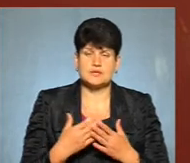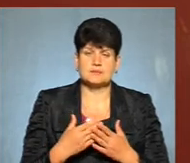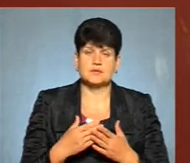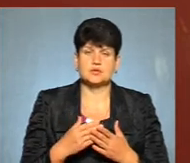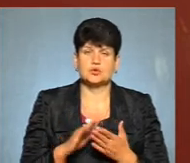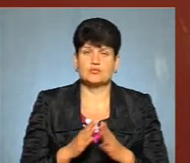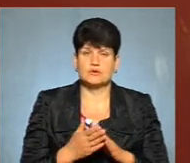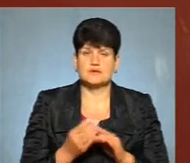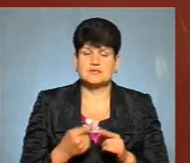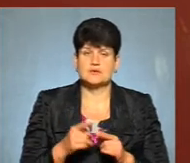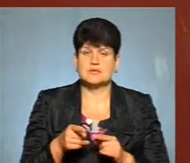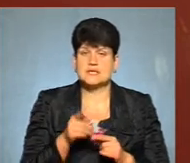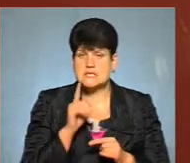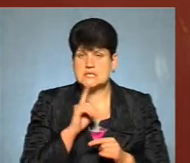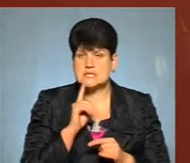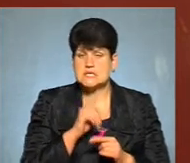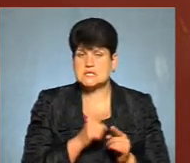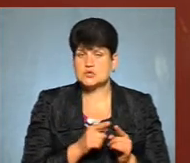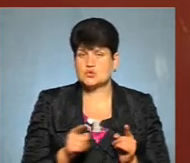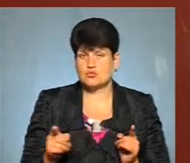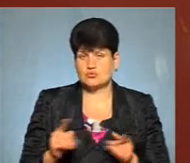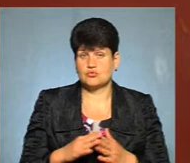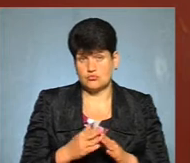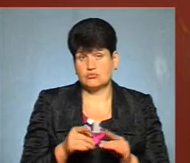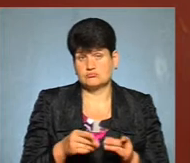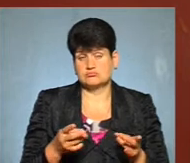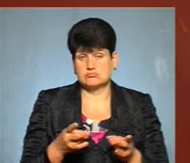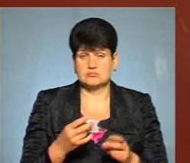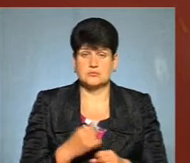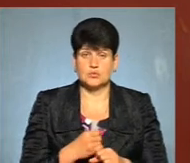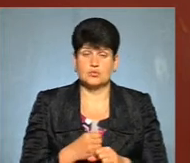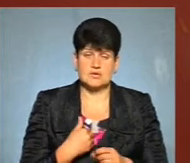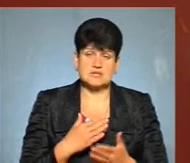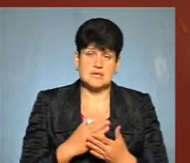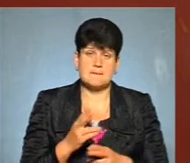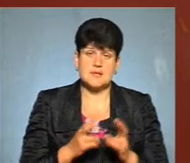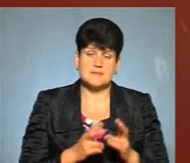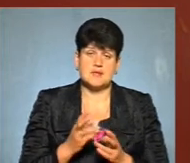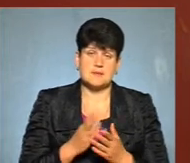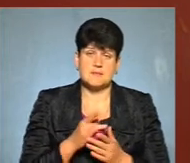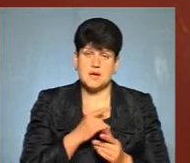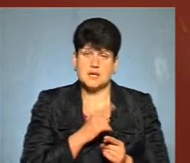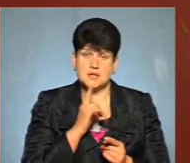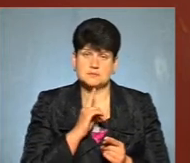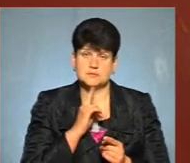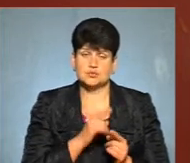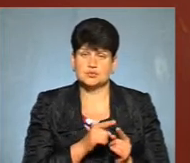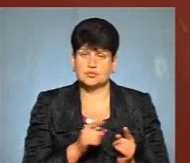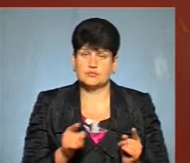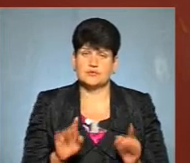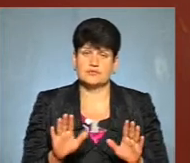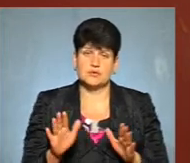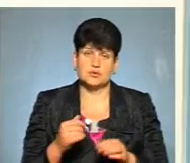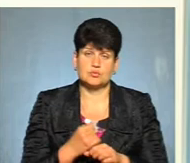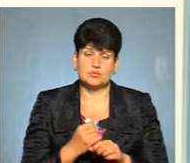договорів. Один з них – це сезонний трудовий договір. Так, доцільно його запровадити, оскільки в нас є підприємства, які мають сезонний тип роботи. Це до